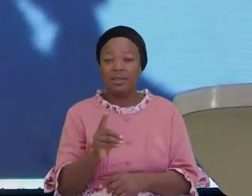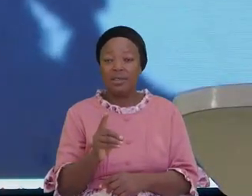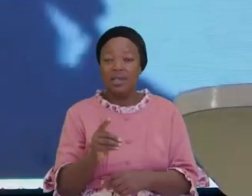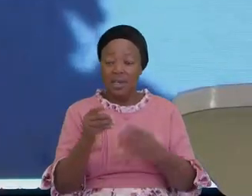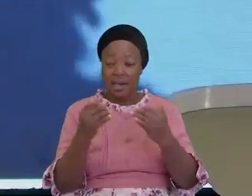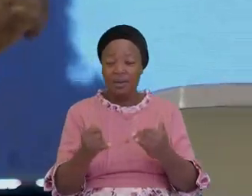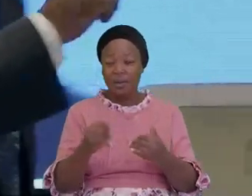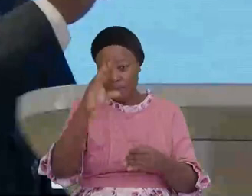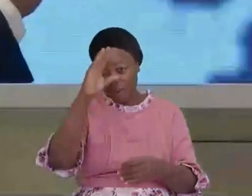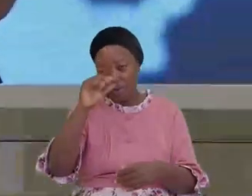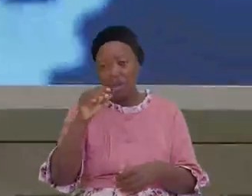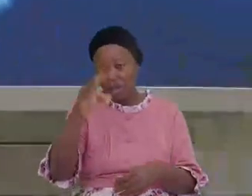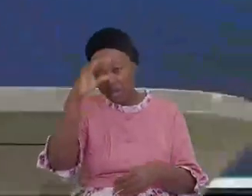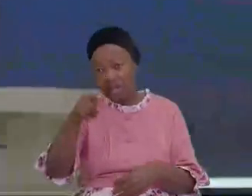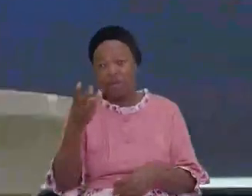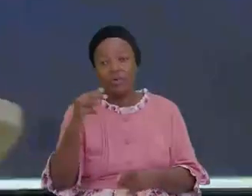Maintenant, je devais prier pour les malades.